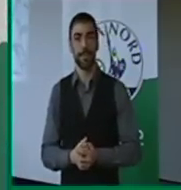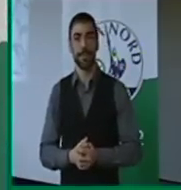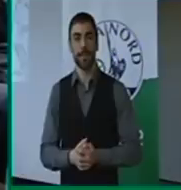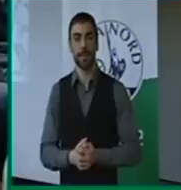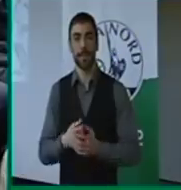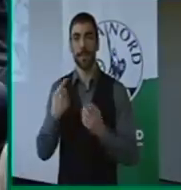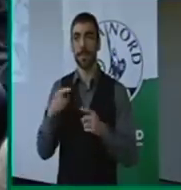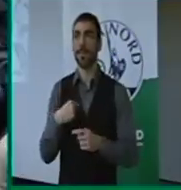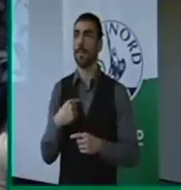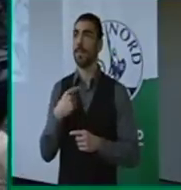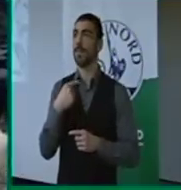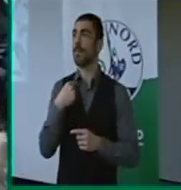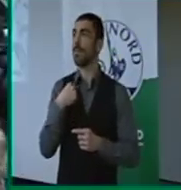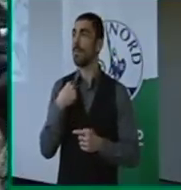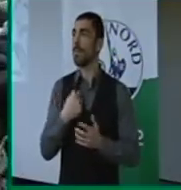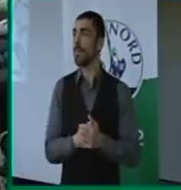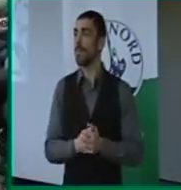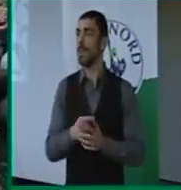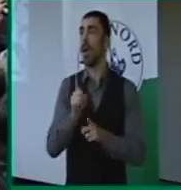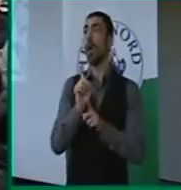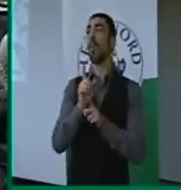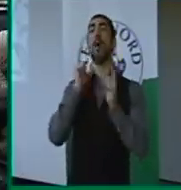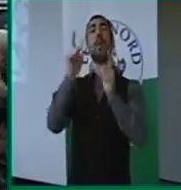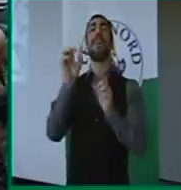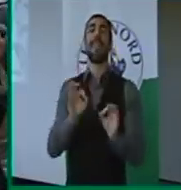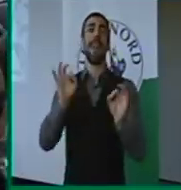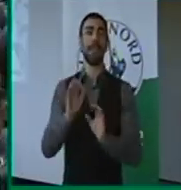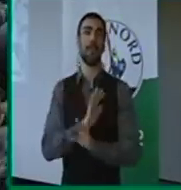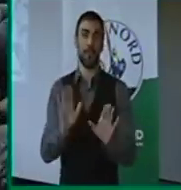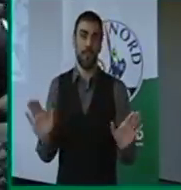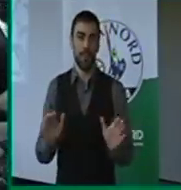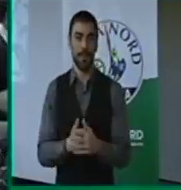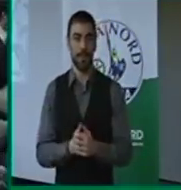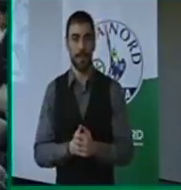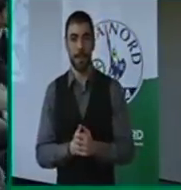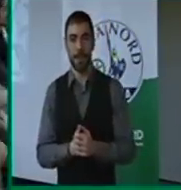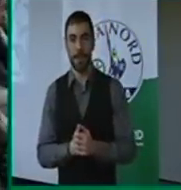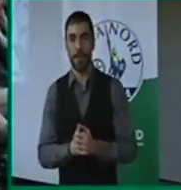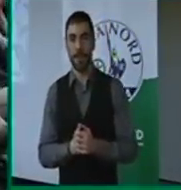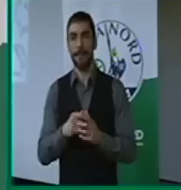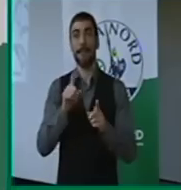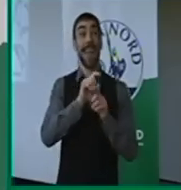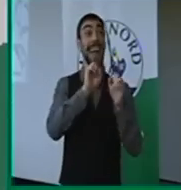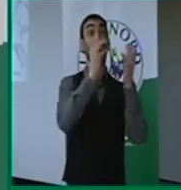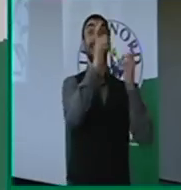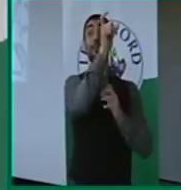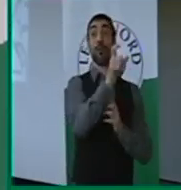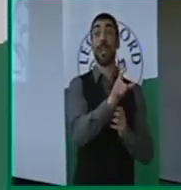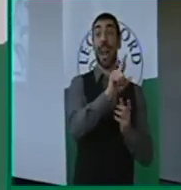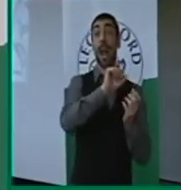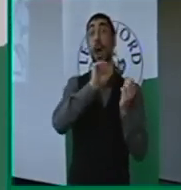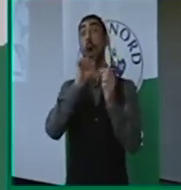nonli di rispetto a nessuno eh ci mancherebbe altro però a passare da rivoluzionaria